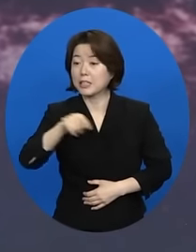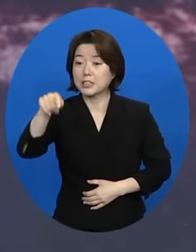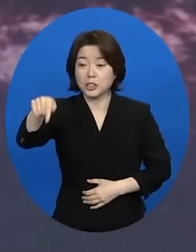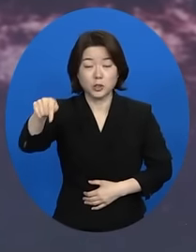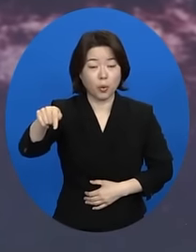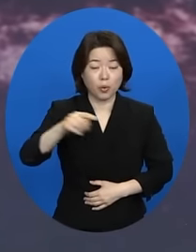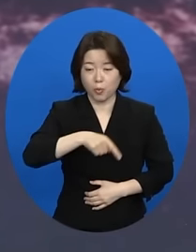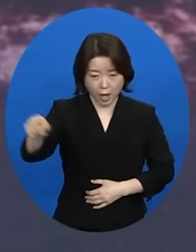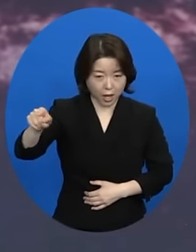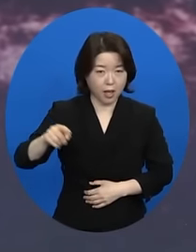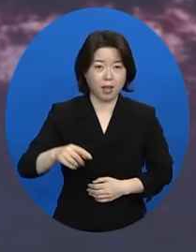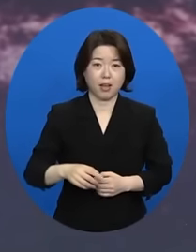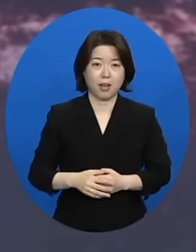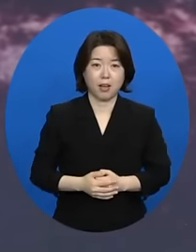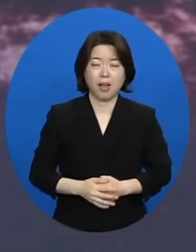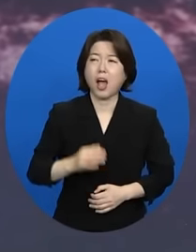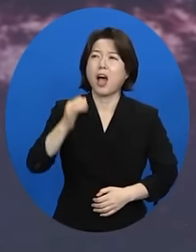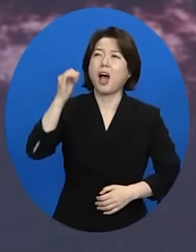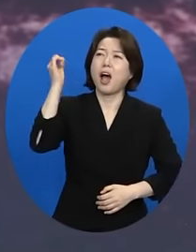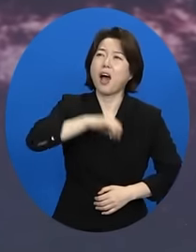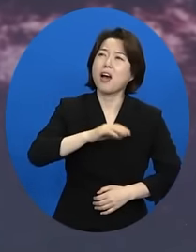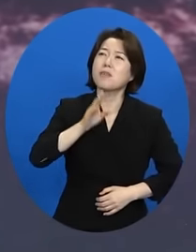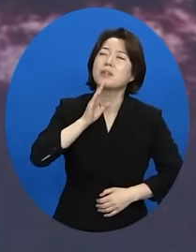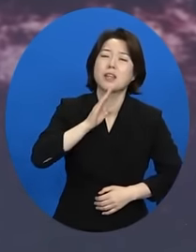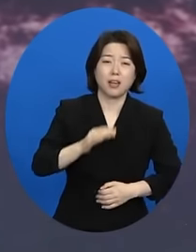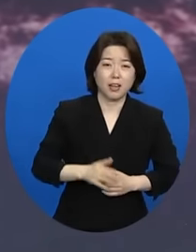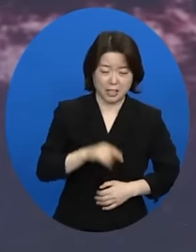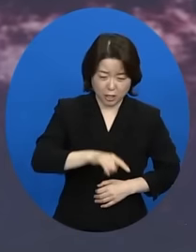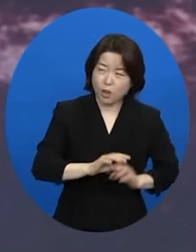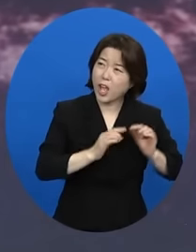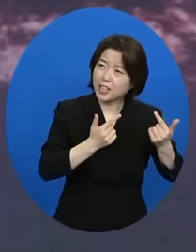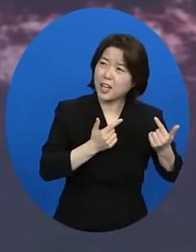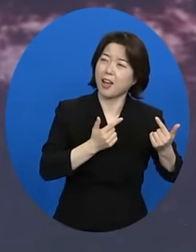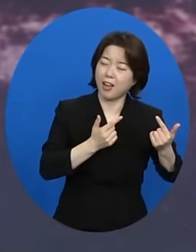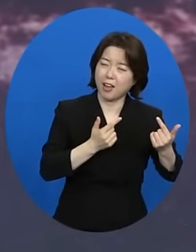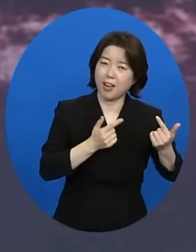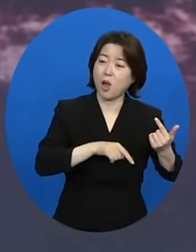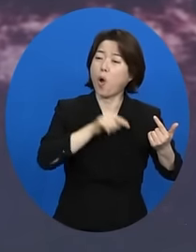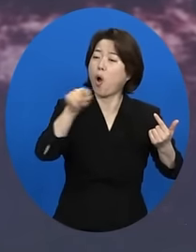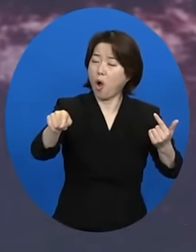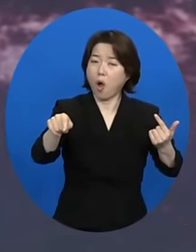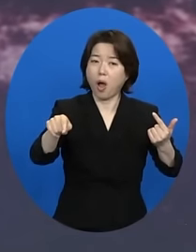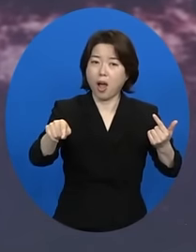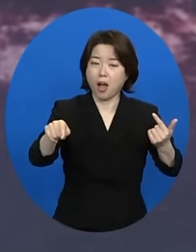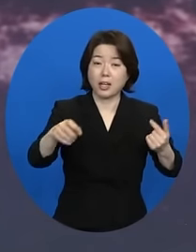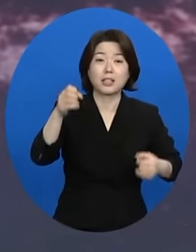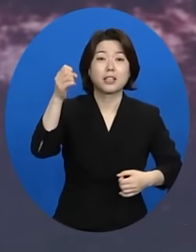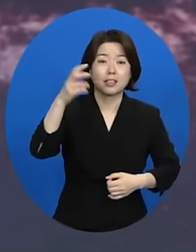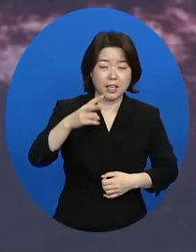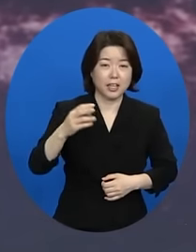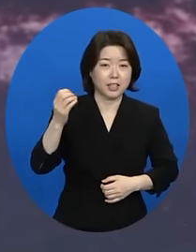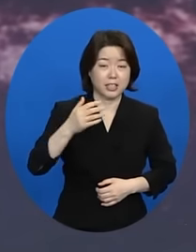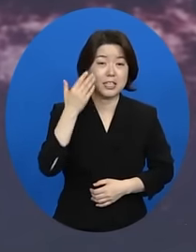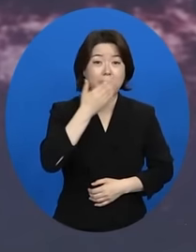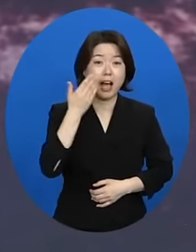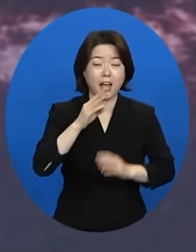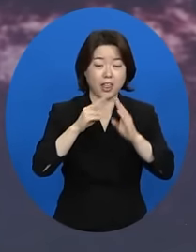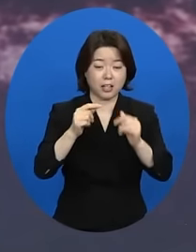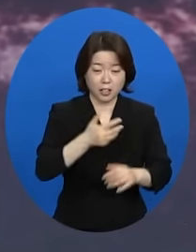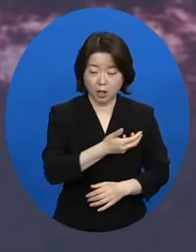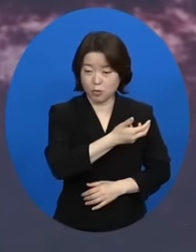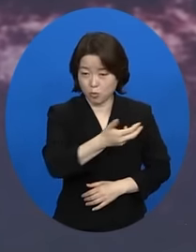땅으로 가야 돼. 아, 그렇지, 여기가 아니구나. 그래서 가나안 땅으로 내려오게 되죠.